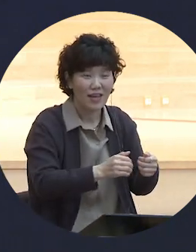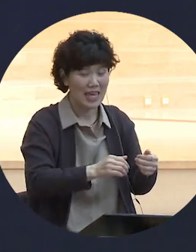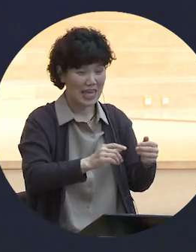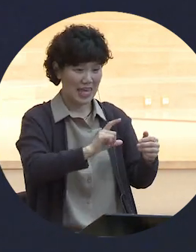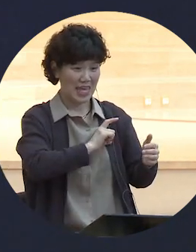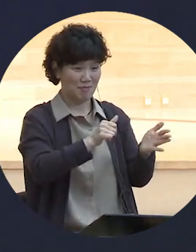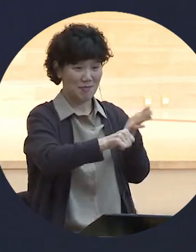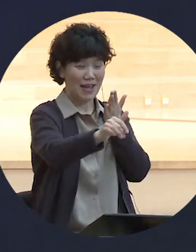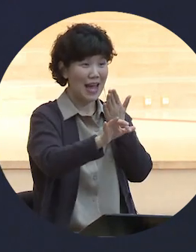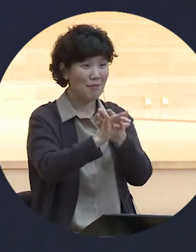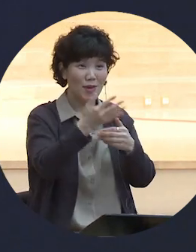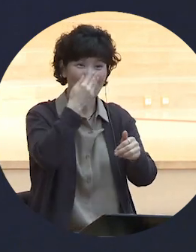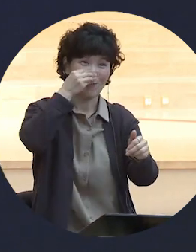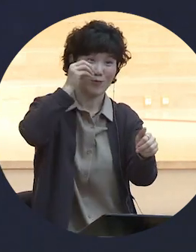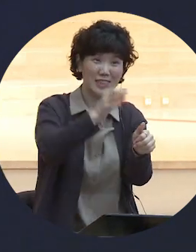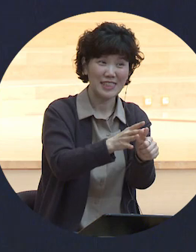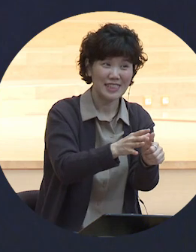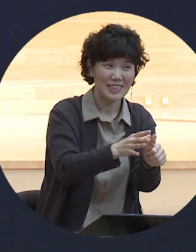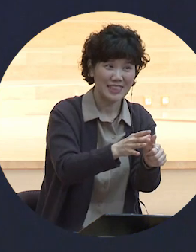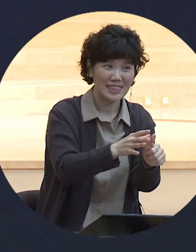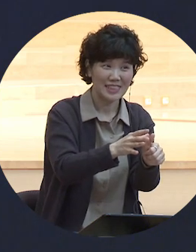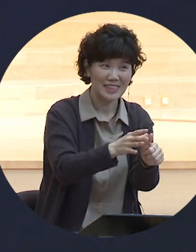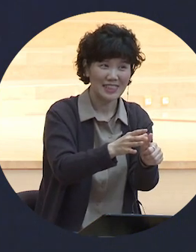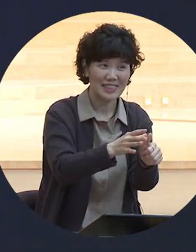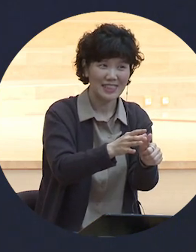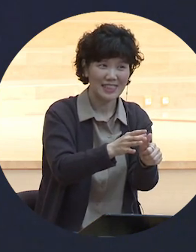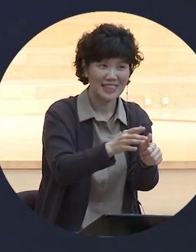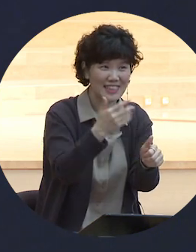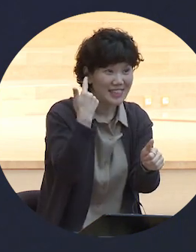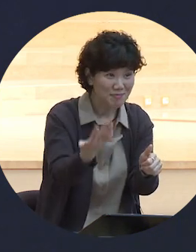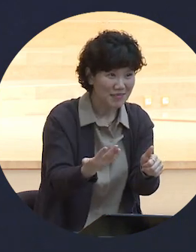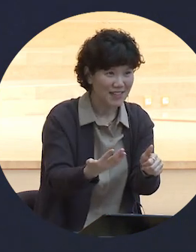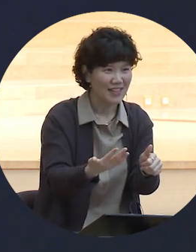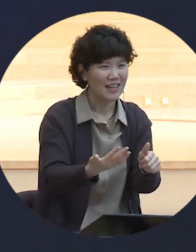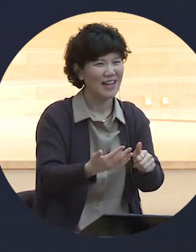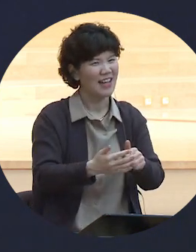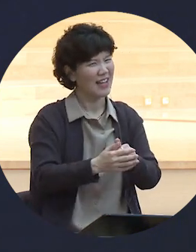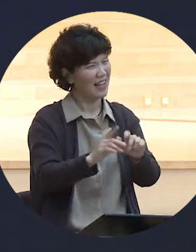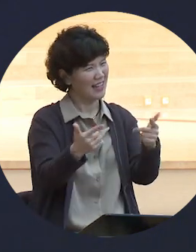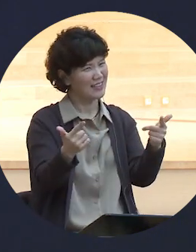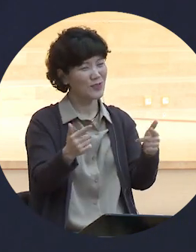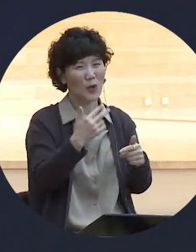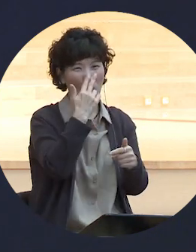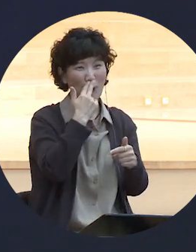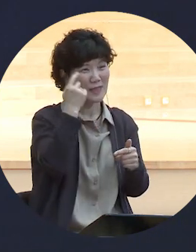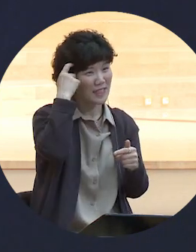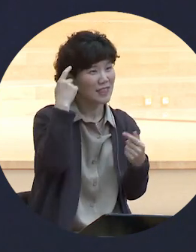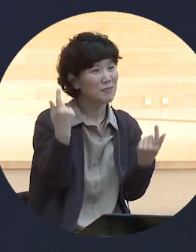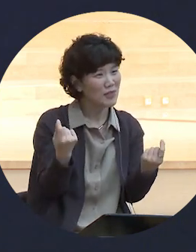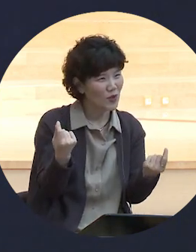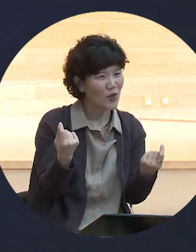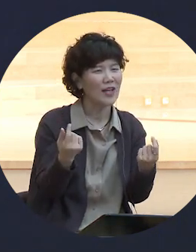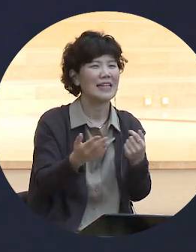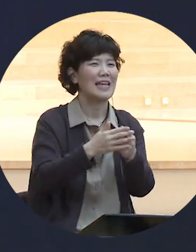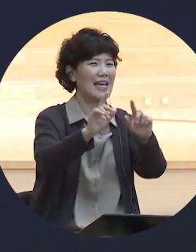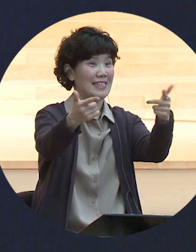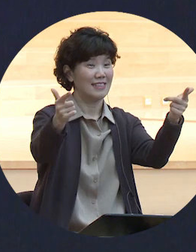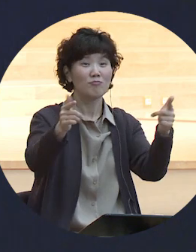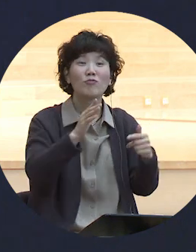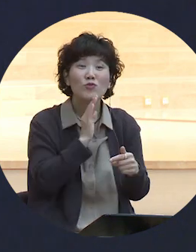빼면 그걸 무시한다? 홀대도 된다? 그건 진짜 유치한 생각이죠. 그거